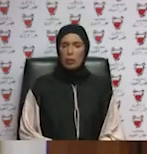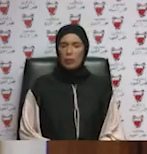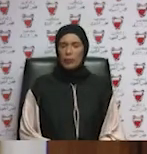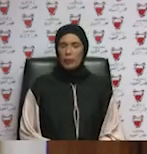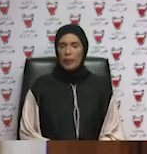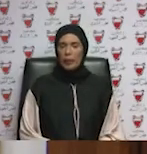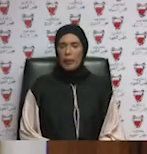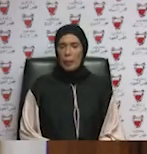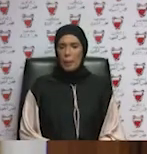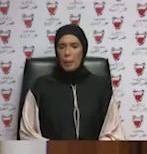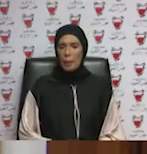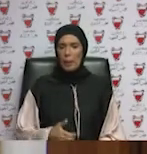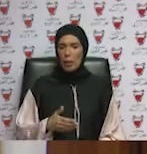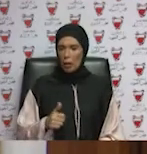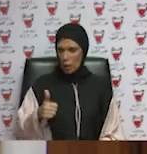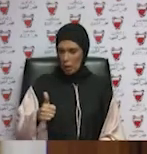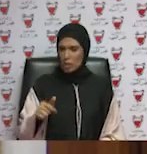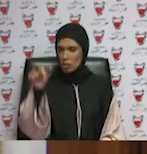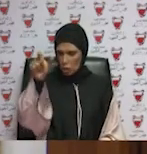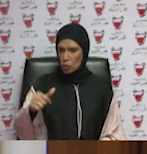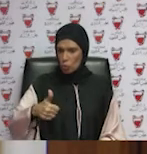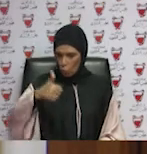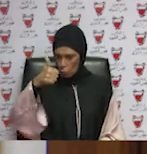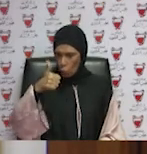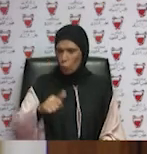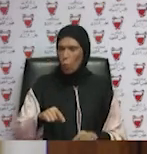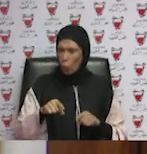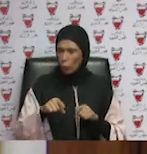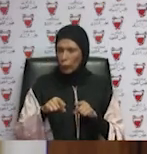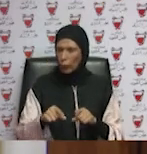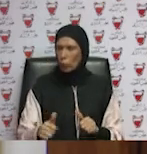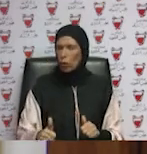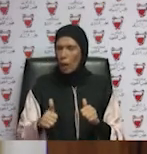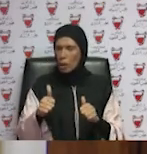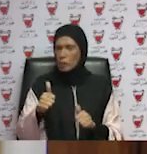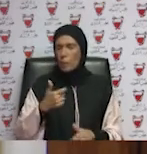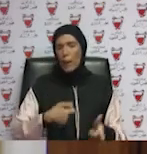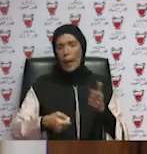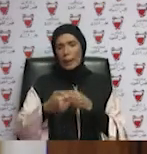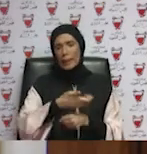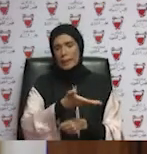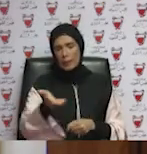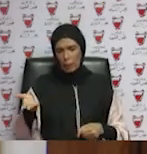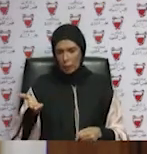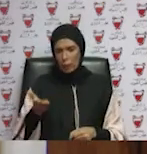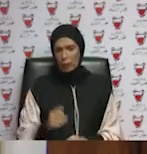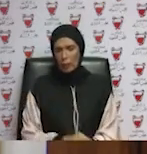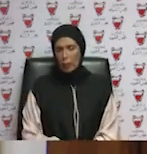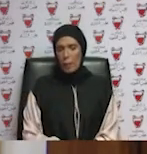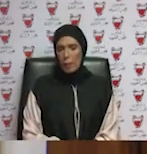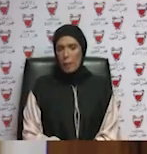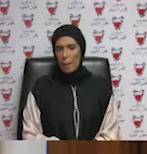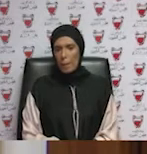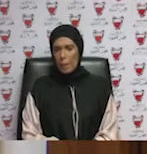بالنسبة لعمره، بالنسبة لخلاف ذلك من الأمور الفنية الدقيقة. وهذا طبعا يعني نشاط يكون في البحر